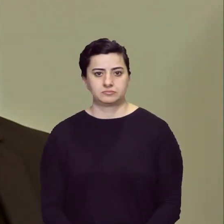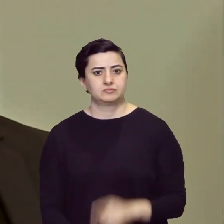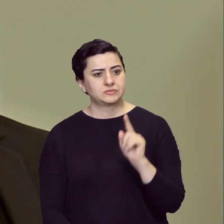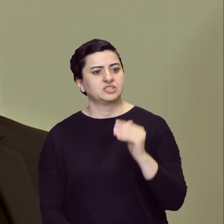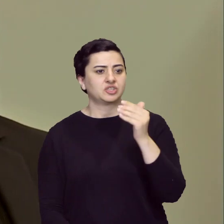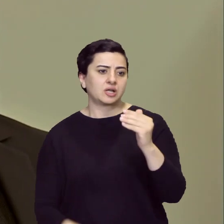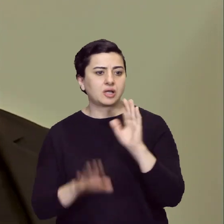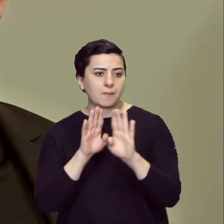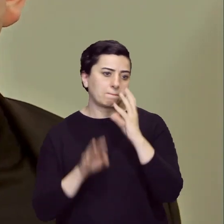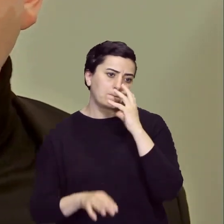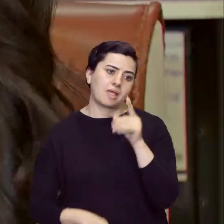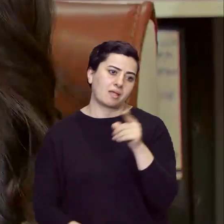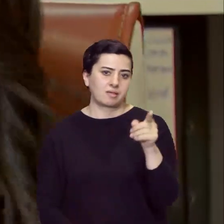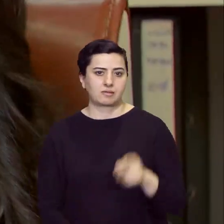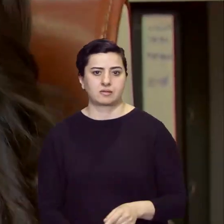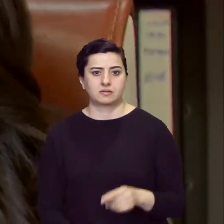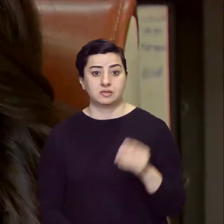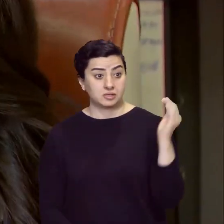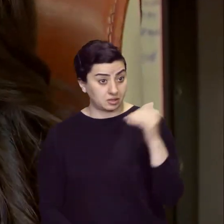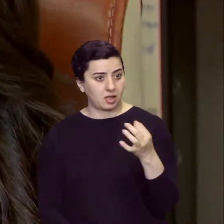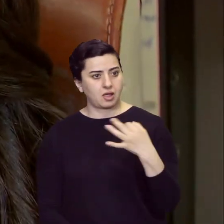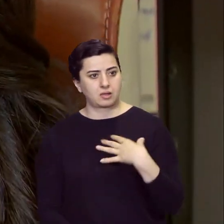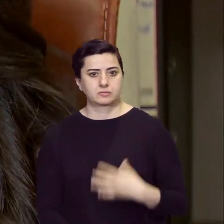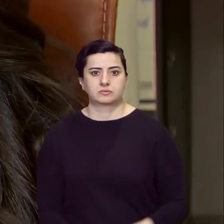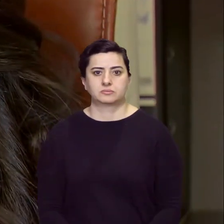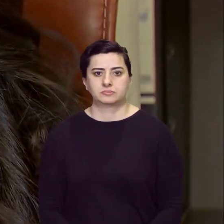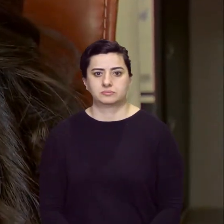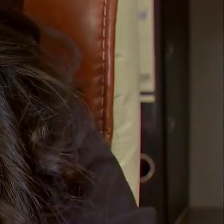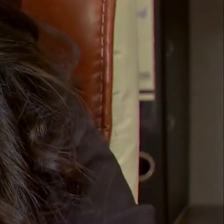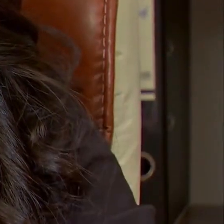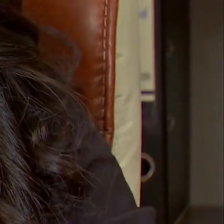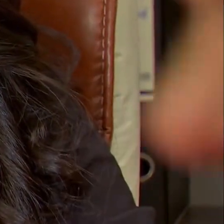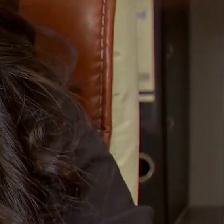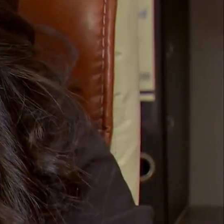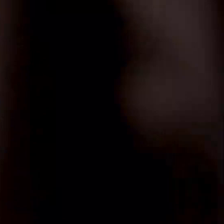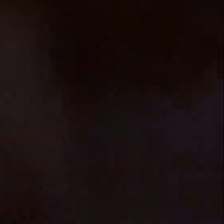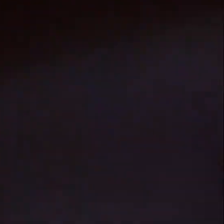Sen çık kapıda bekle. Gelince bana haber